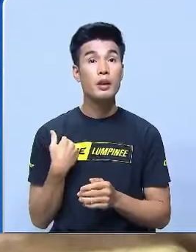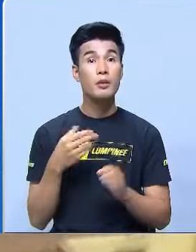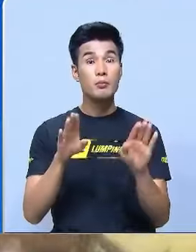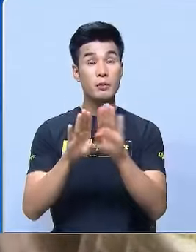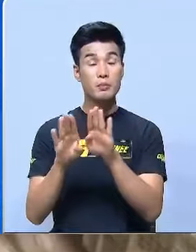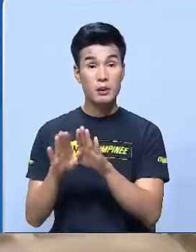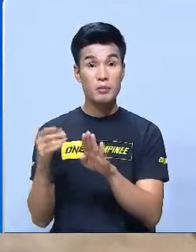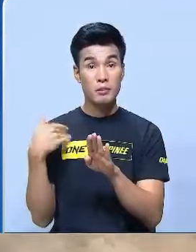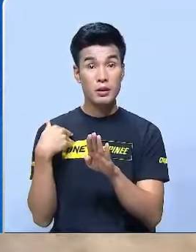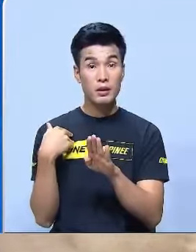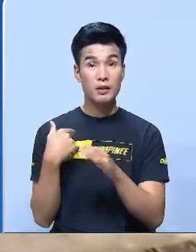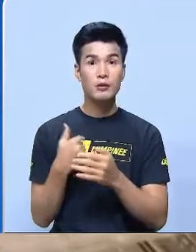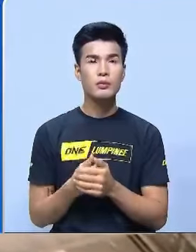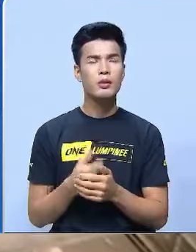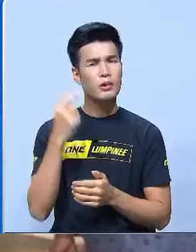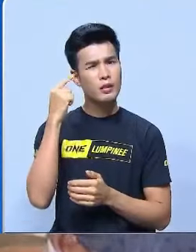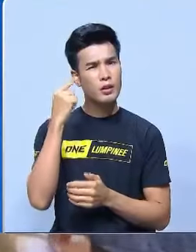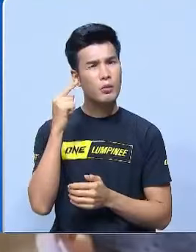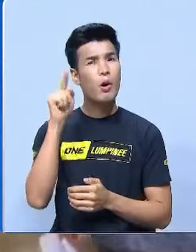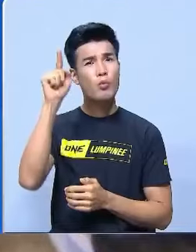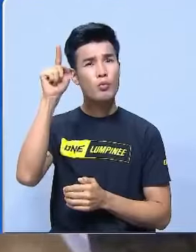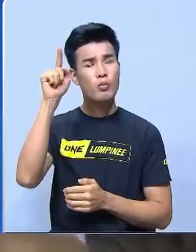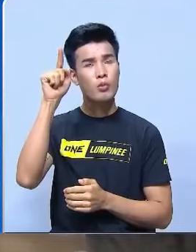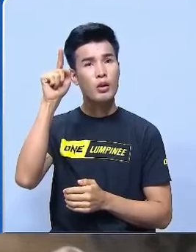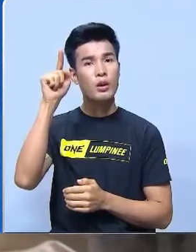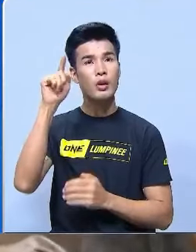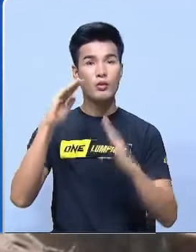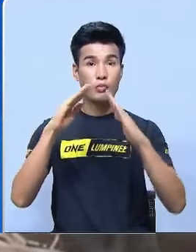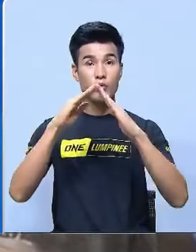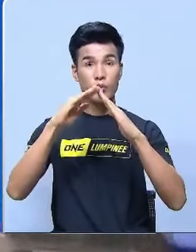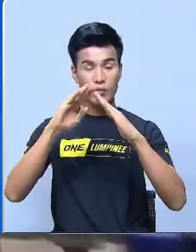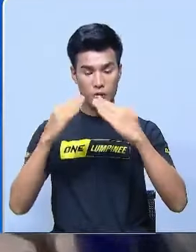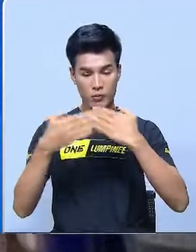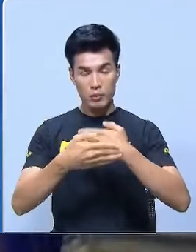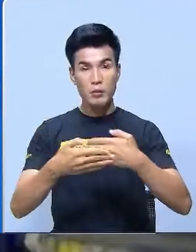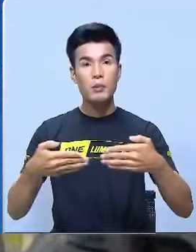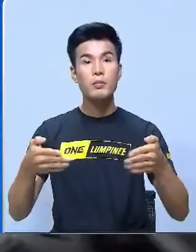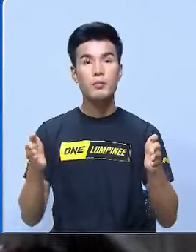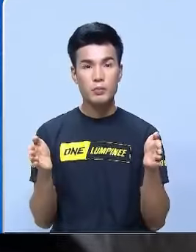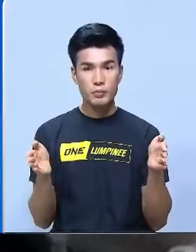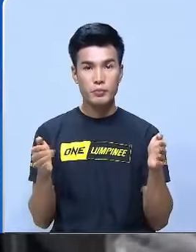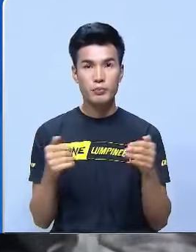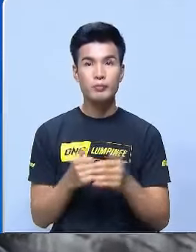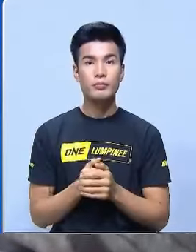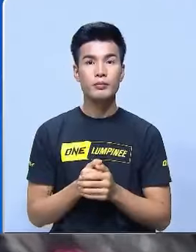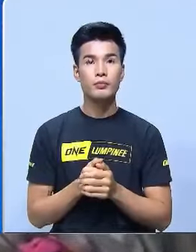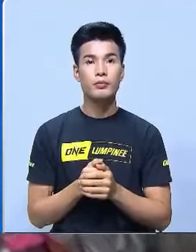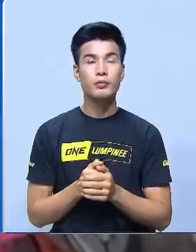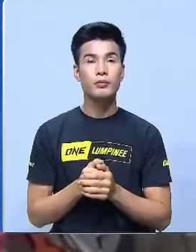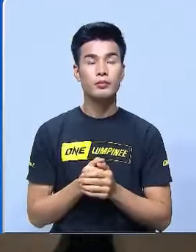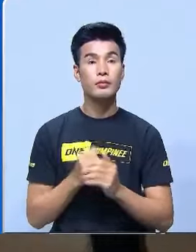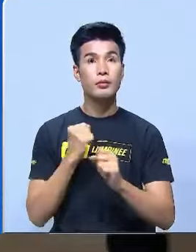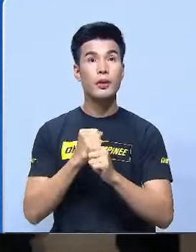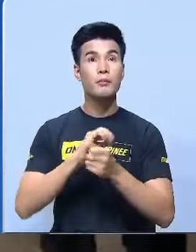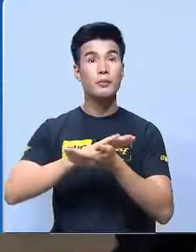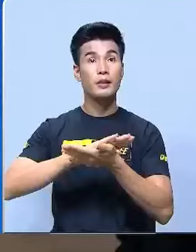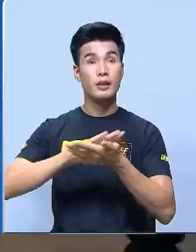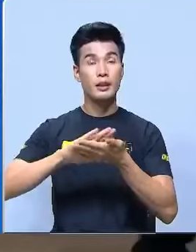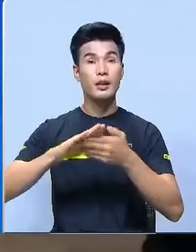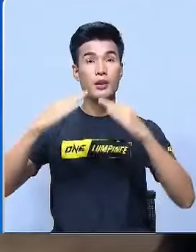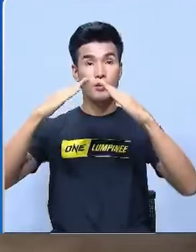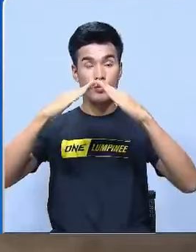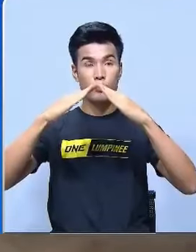ไปน่าจะเป็นสังกสีข้างบนน่ะเอามาทำฝาแทนแล้วข้างบนก็เปลี่ยนเป็นเชีให้แล้วน่ะนะก็ทำเป็นขื่อคือเหล็ก